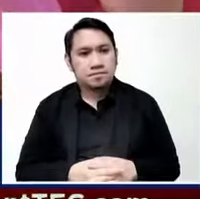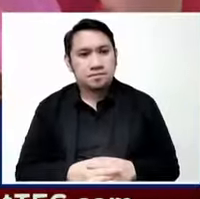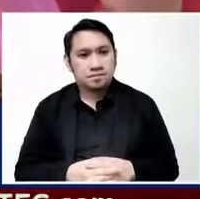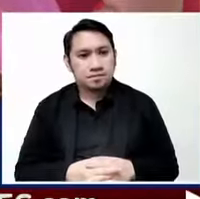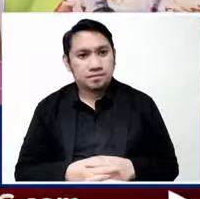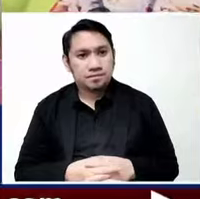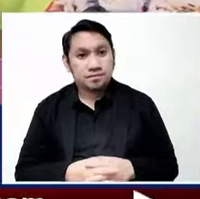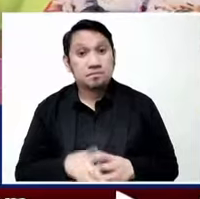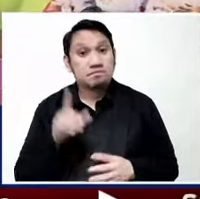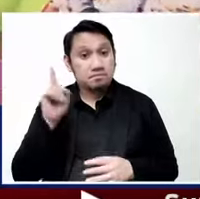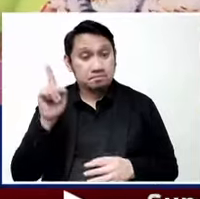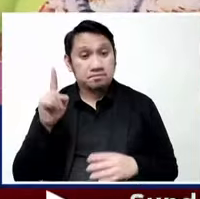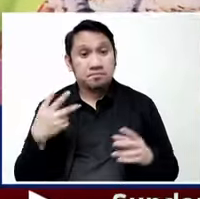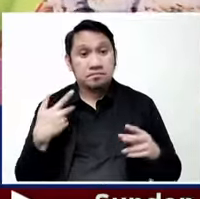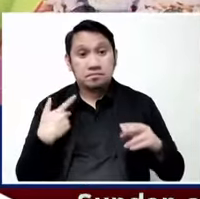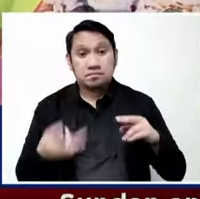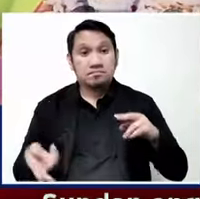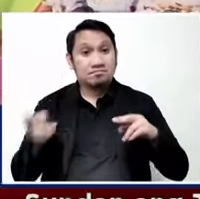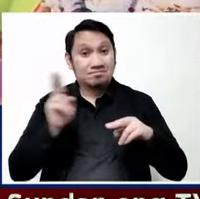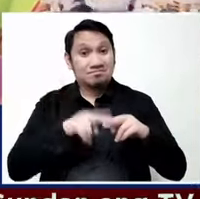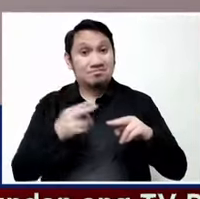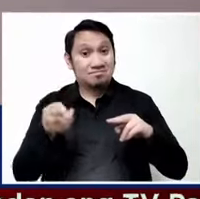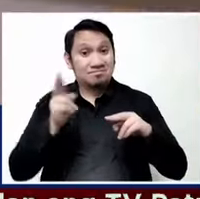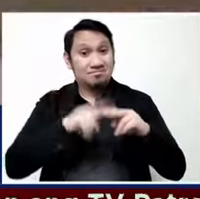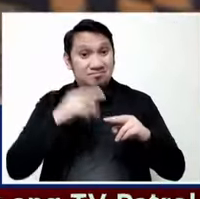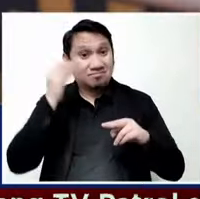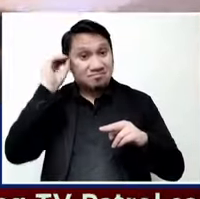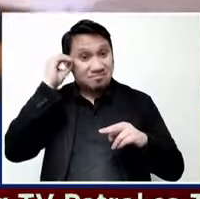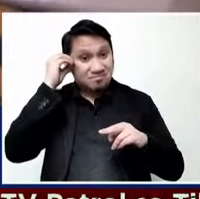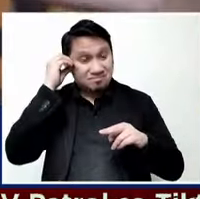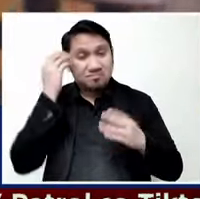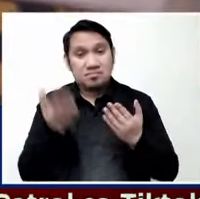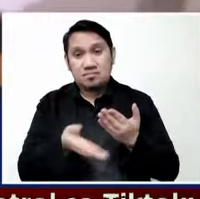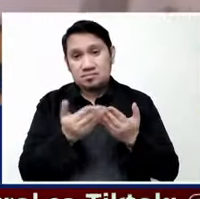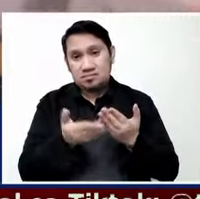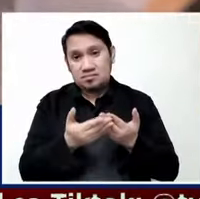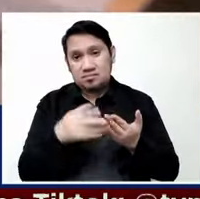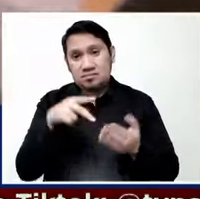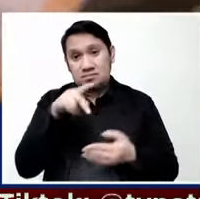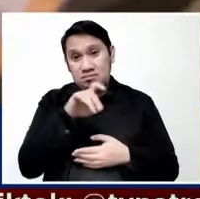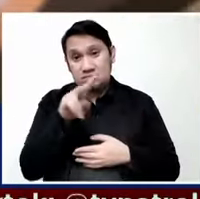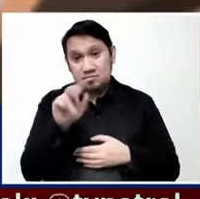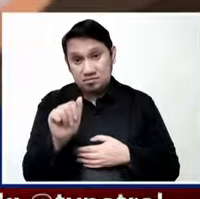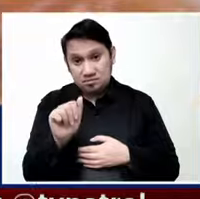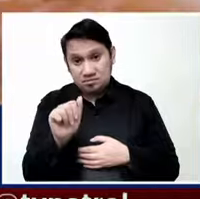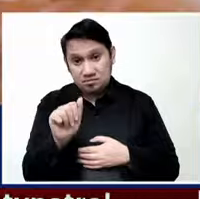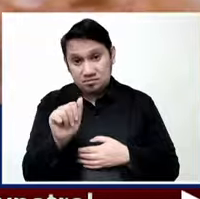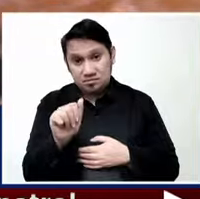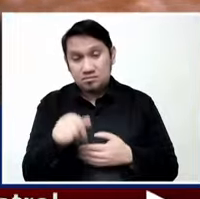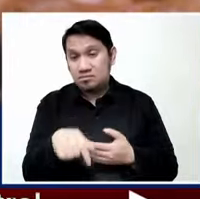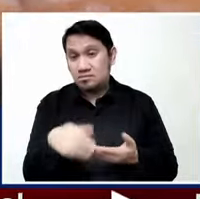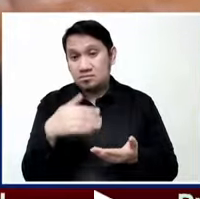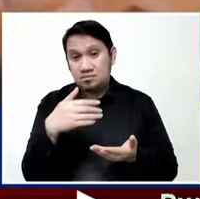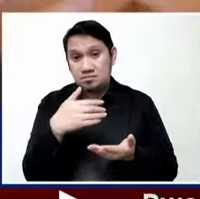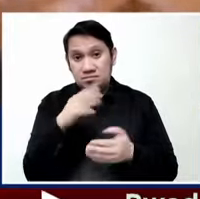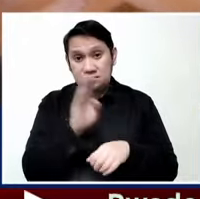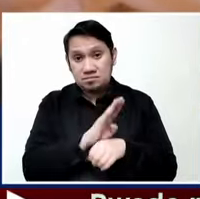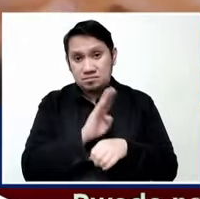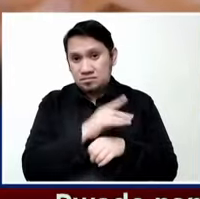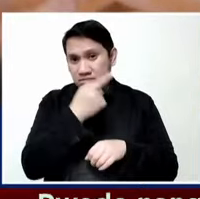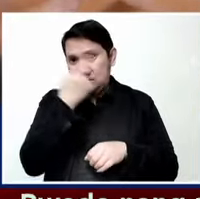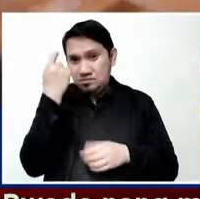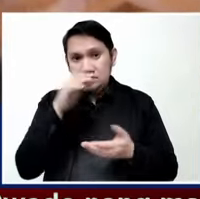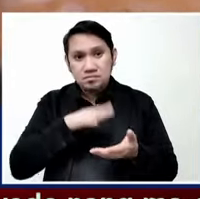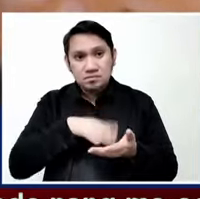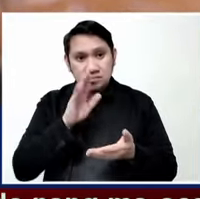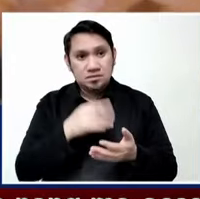Napilitan nang magtaas ng presyo ang maliit na pizza business ni Ana Liza dahil sa taas ng presyo ng sibuyas. Ang ginawa